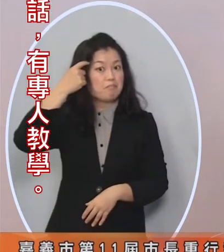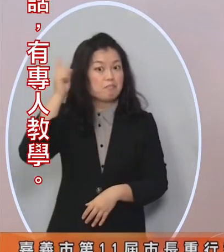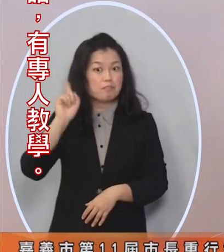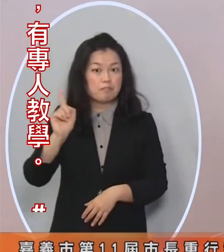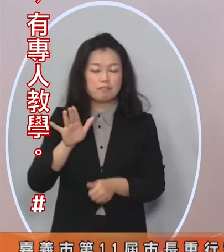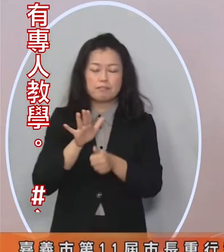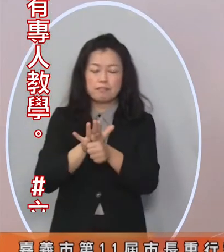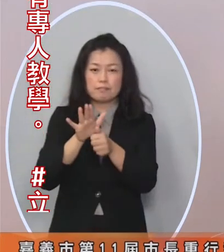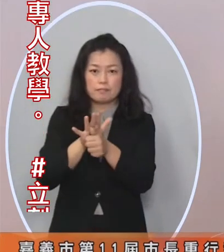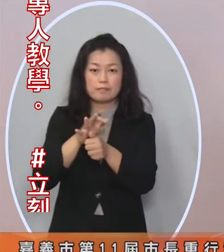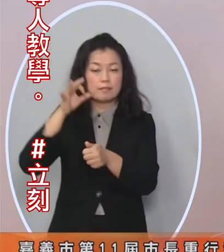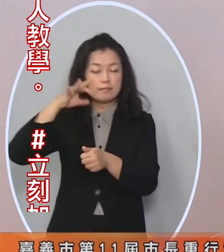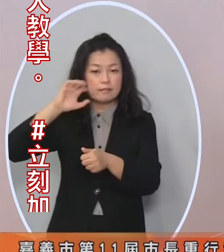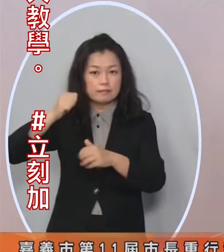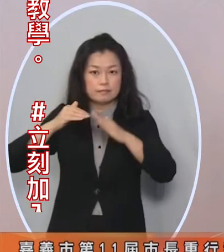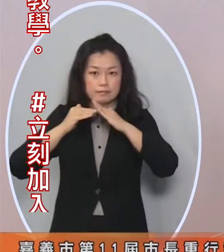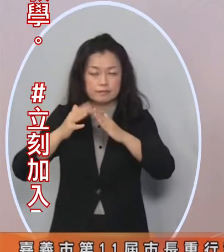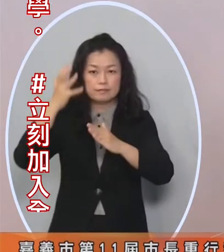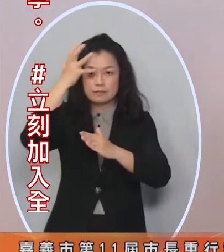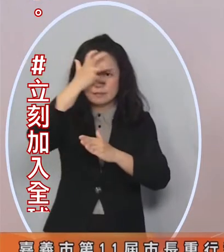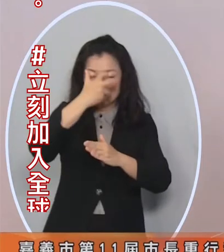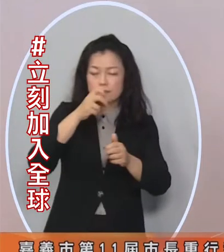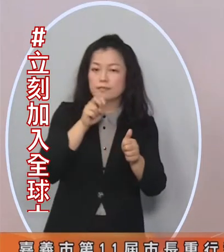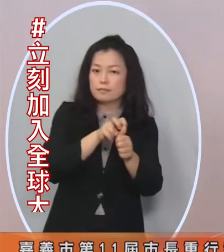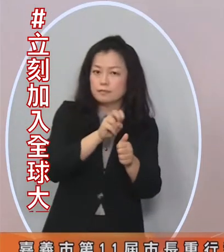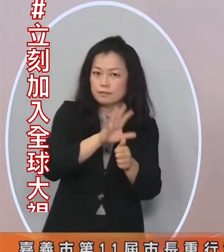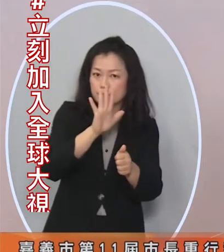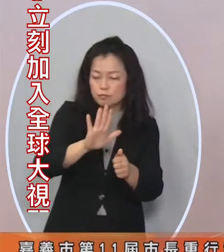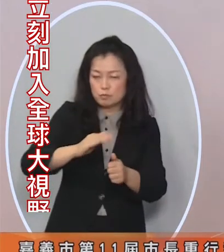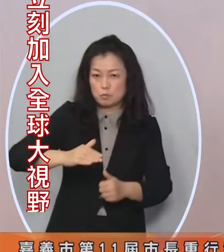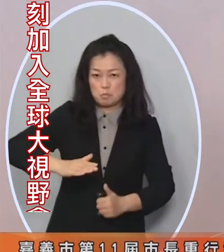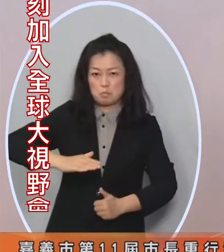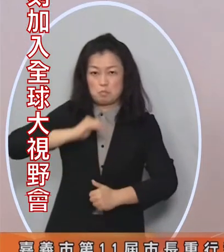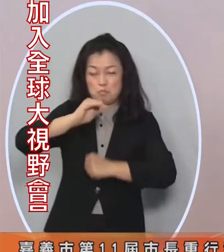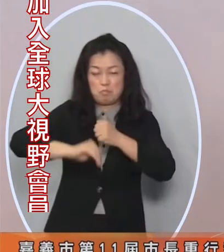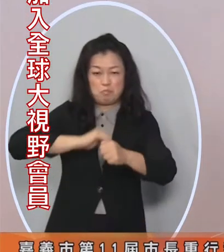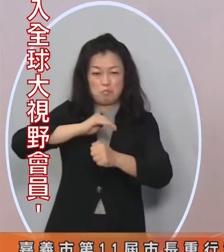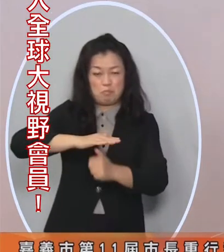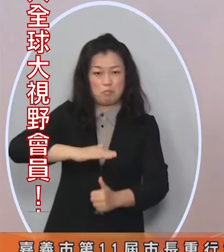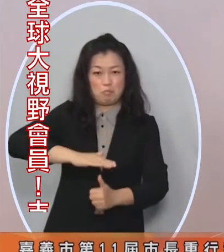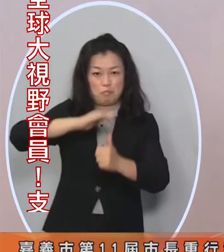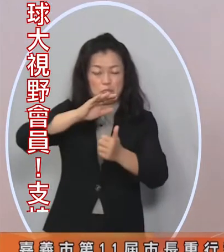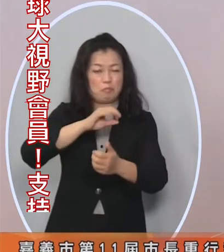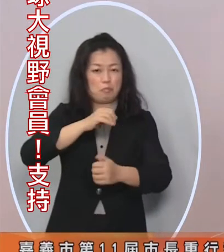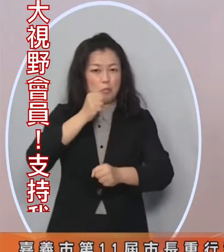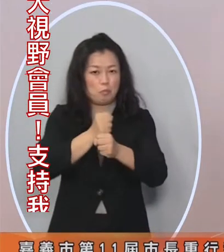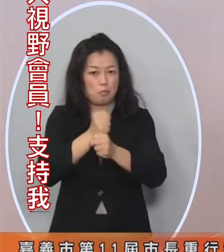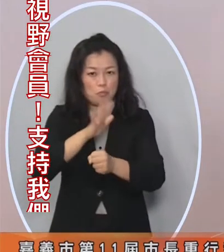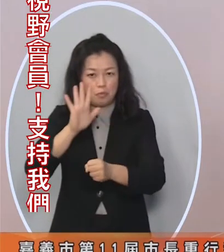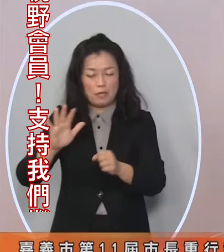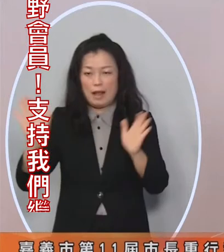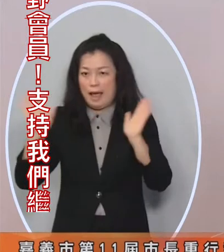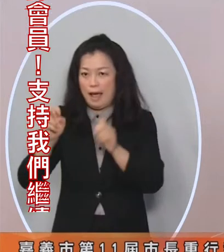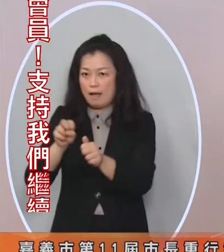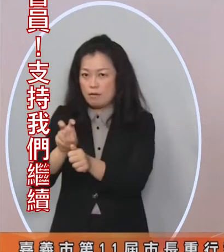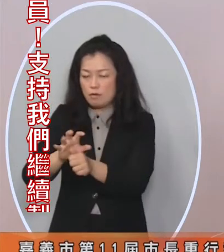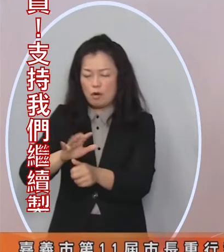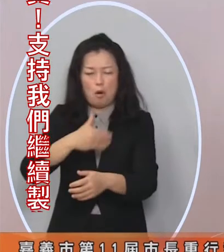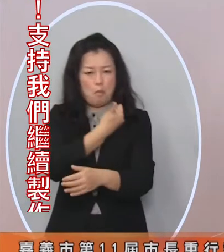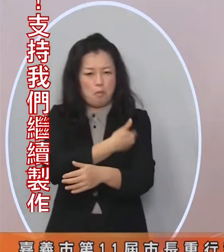为老有所终、壮有所用、幼有所长，鳏寡孤独废疾者皆有所